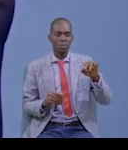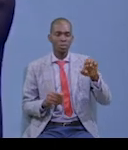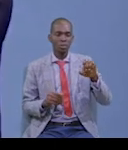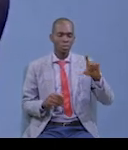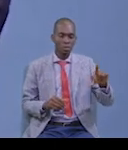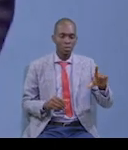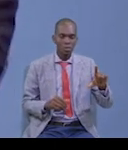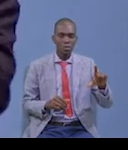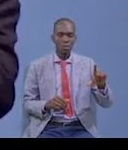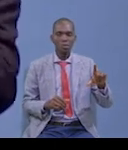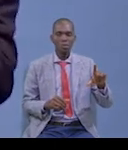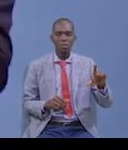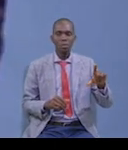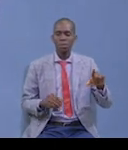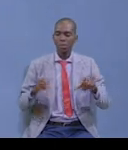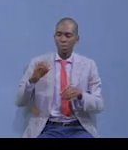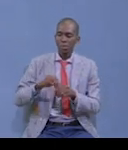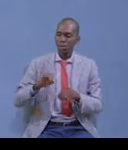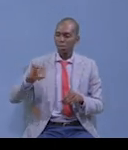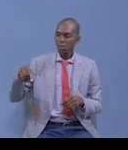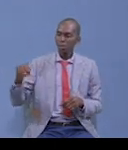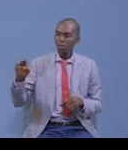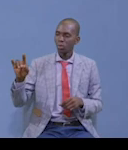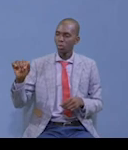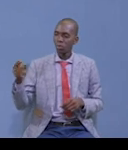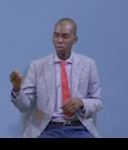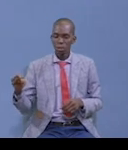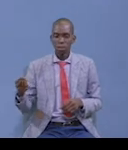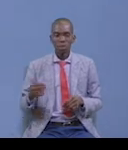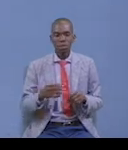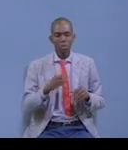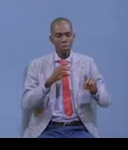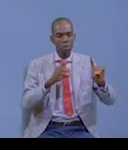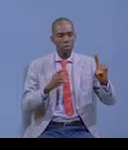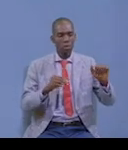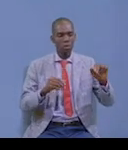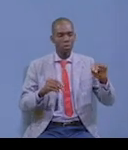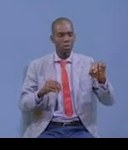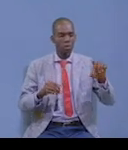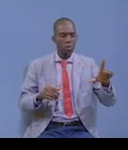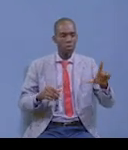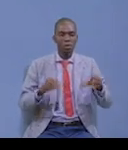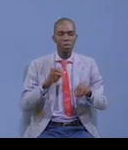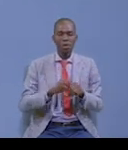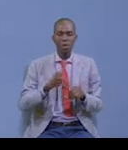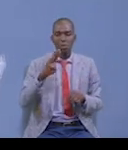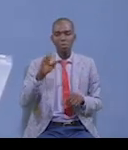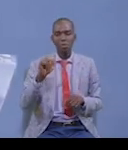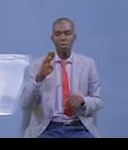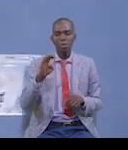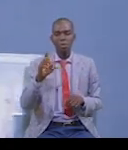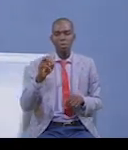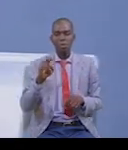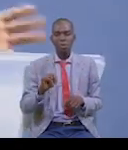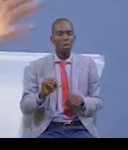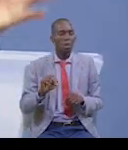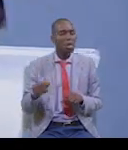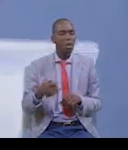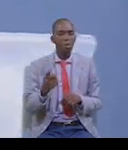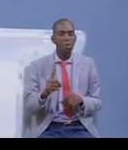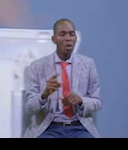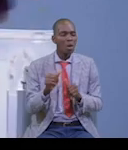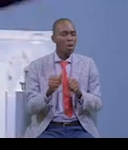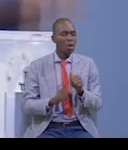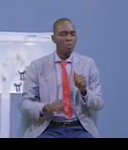అది యూదయాలోనైనా, దానిని బబులోను, బబులోనులోనైనా, anywhere, everywhere, ఎక్కడైనను, ఎప్పుడైనను,